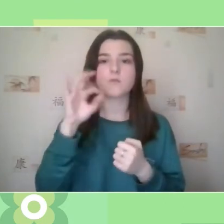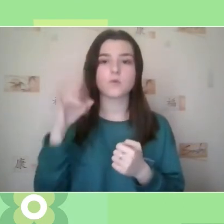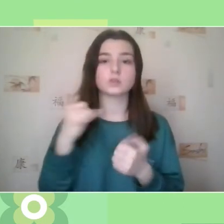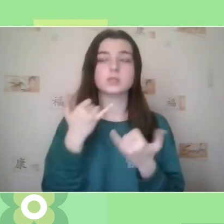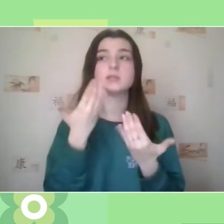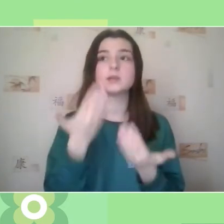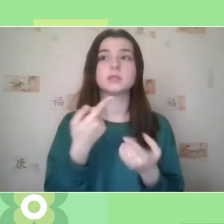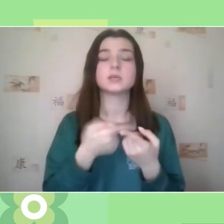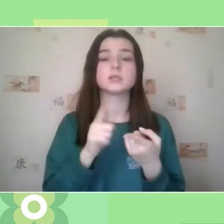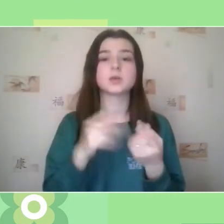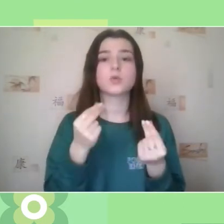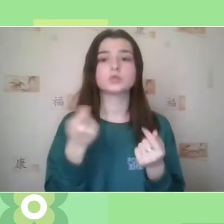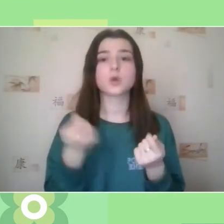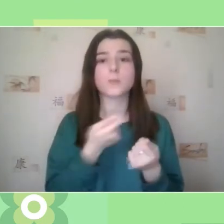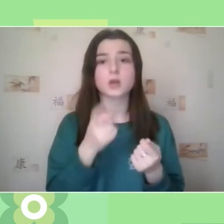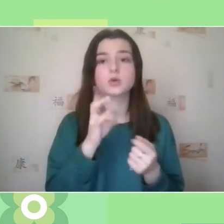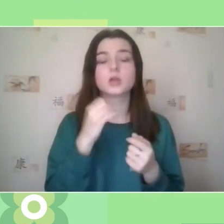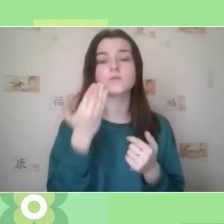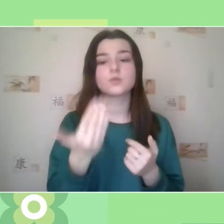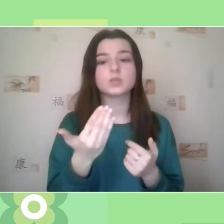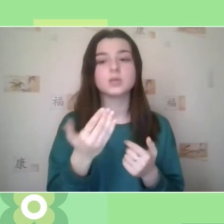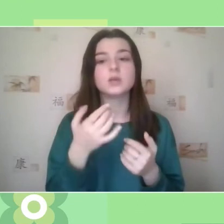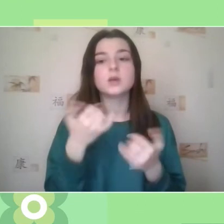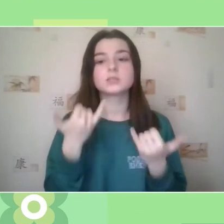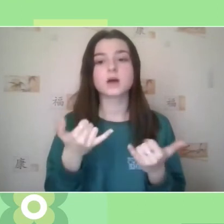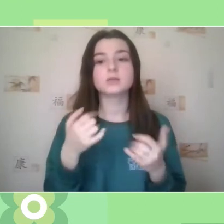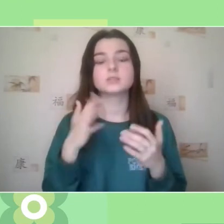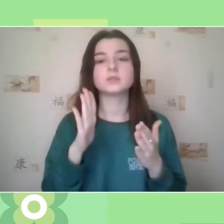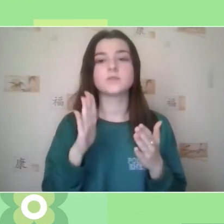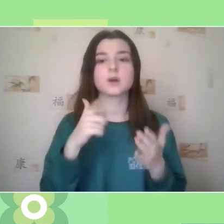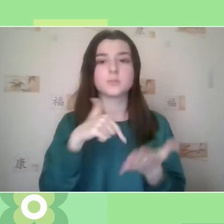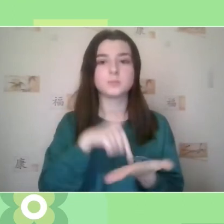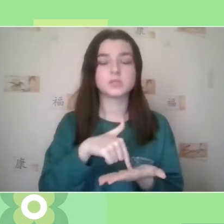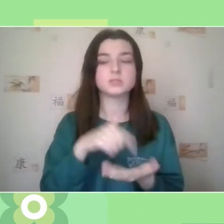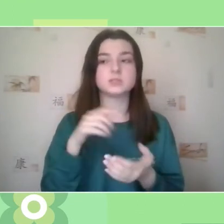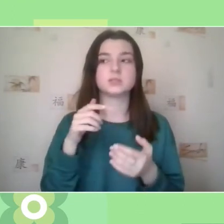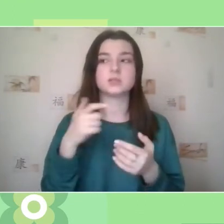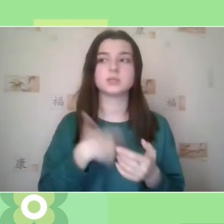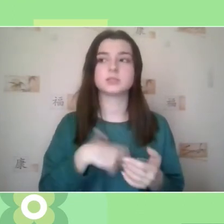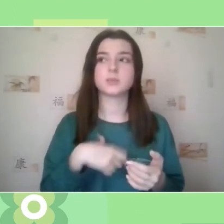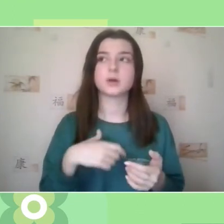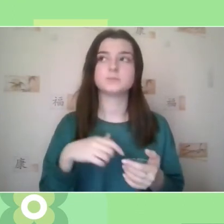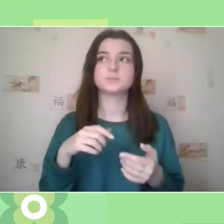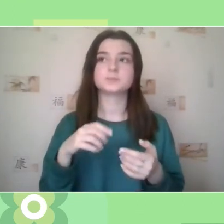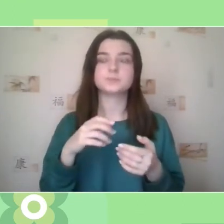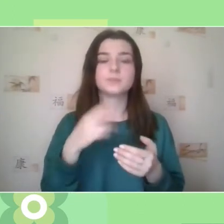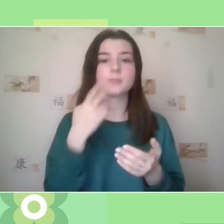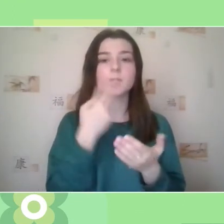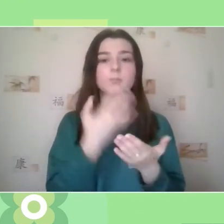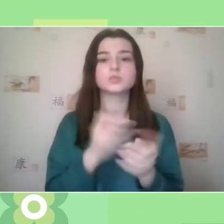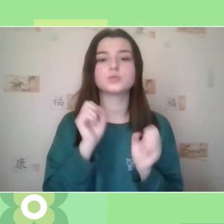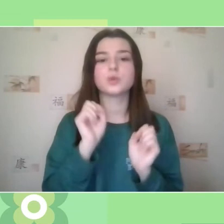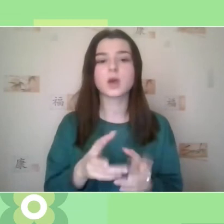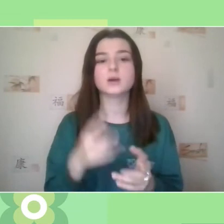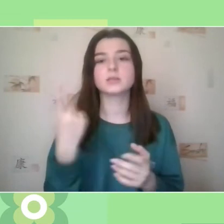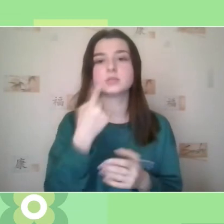це коштує мало. Але вони... Фактично, зараз в місті позиціонують себе як єдина доставка води, яка, крім того, що заробляє гроші,